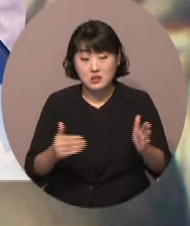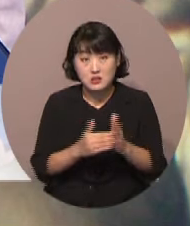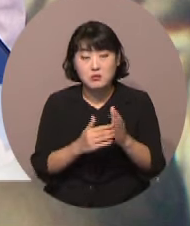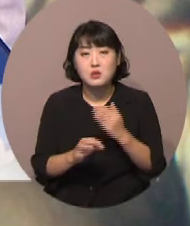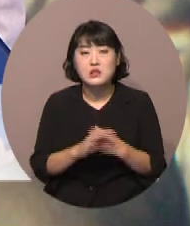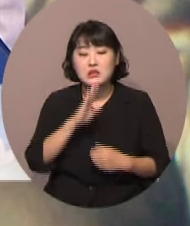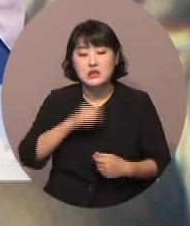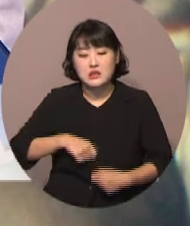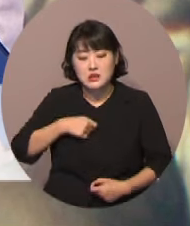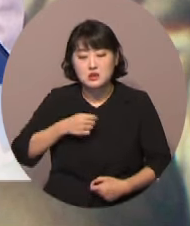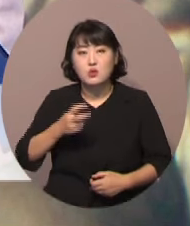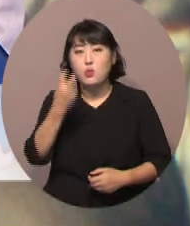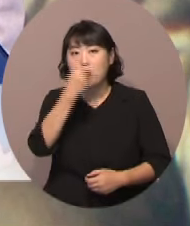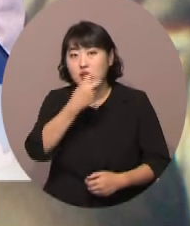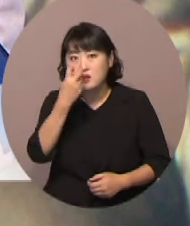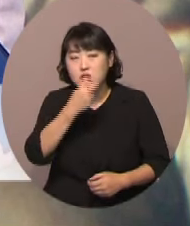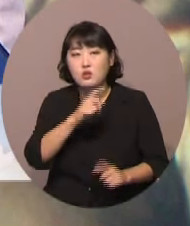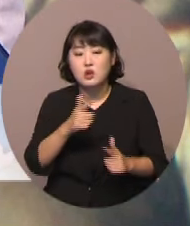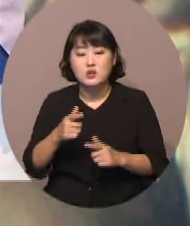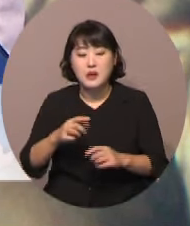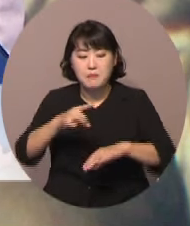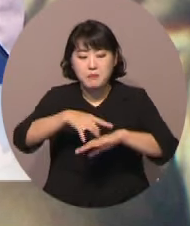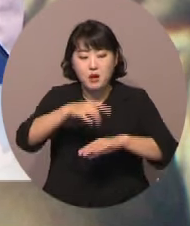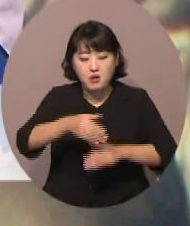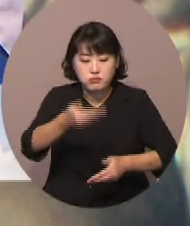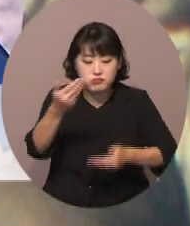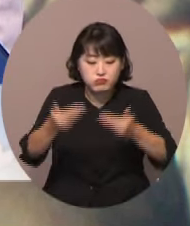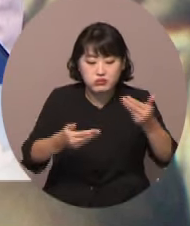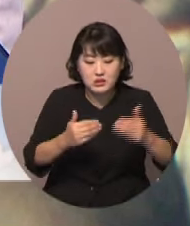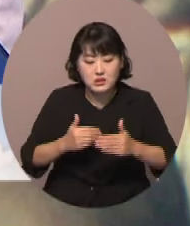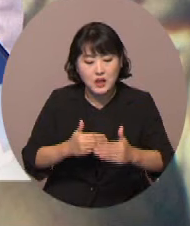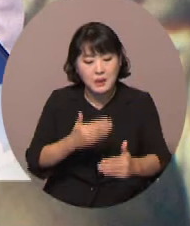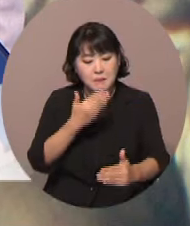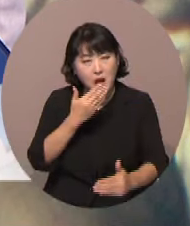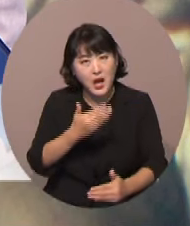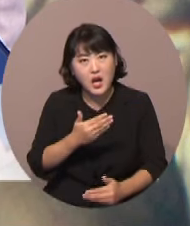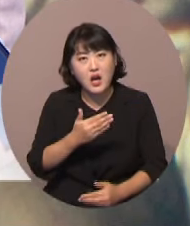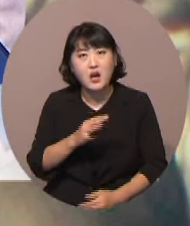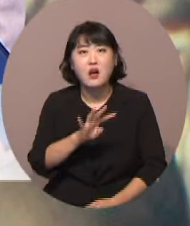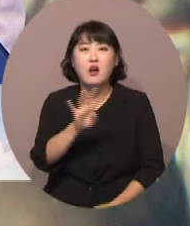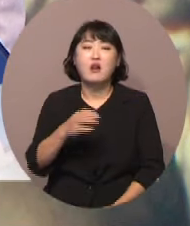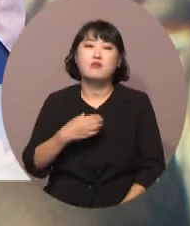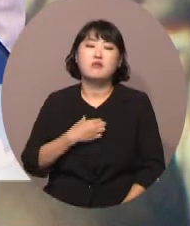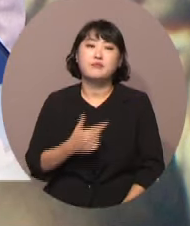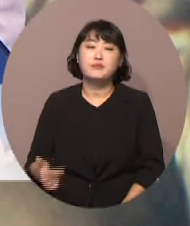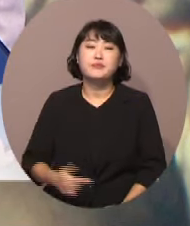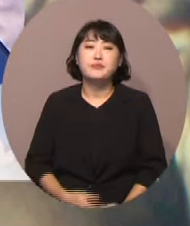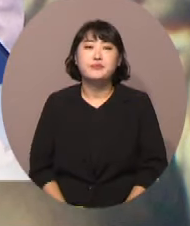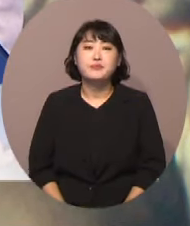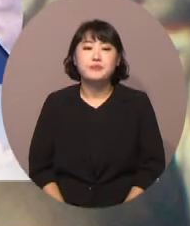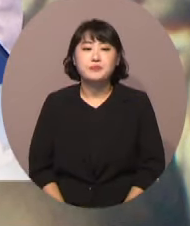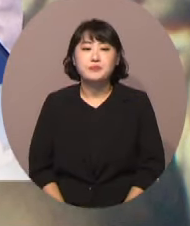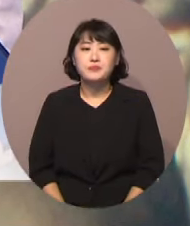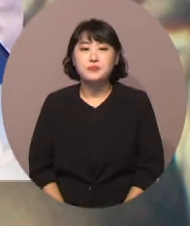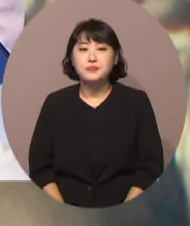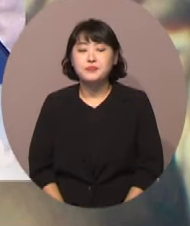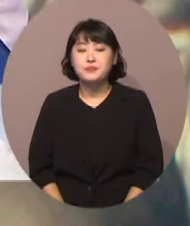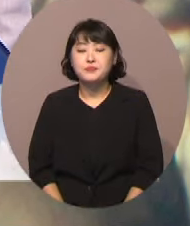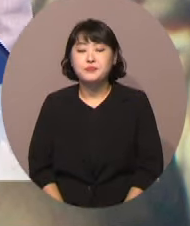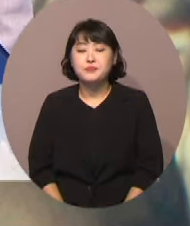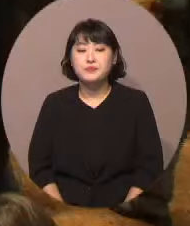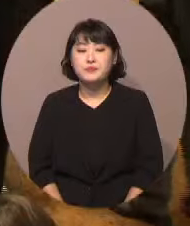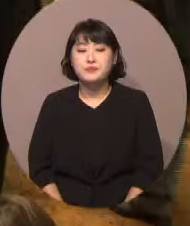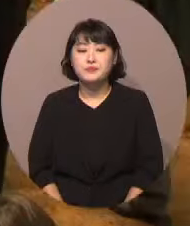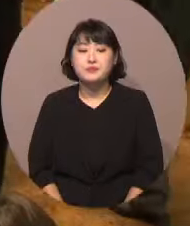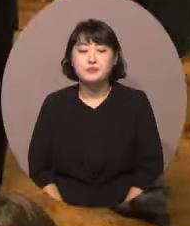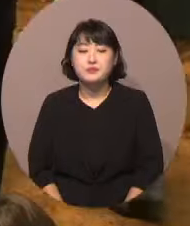규명은 물론 심지어 유해 발굴을 이어갈 수는 있을지 우려가 커지고 있습니다. 박선진 기자입니다.